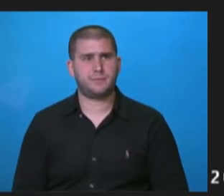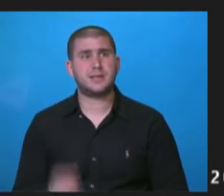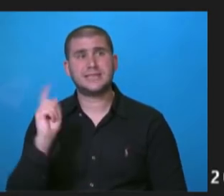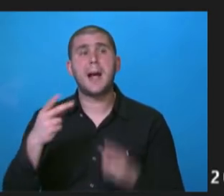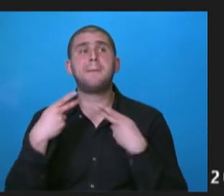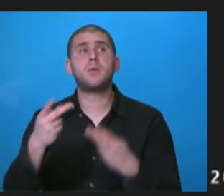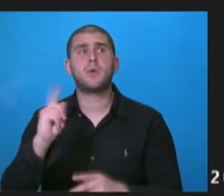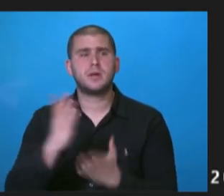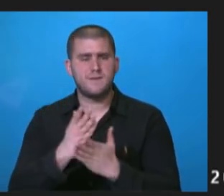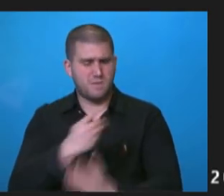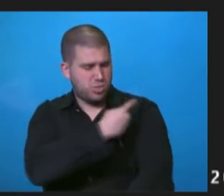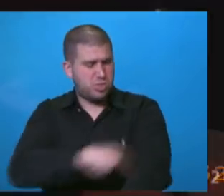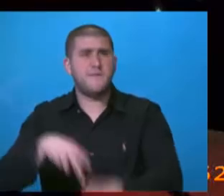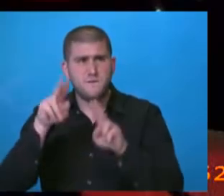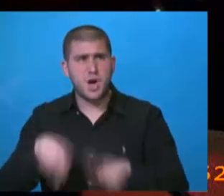חולים, כולה פתוח, שלום!